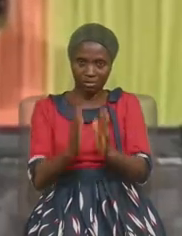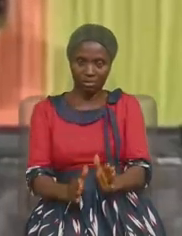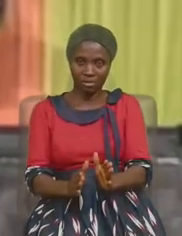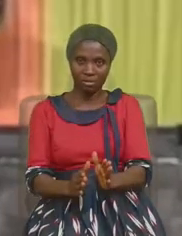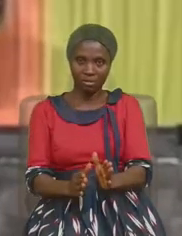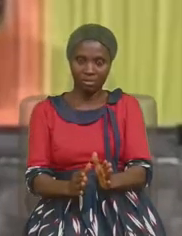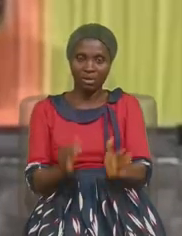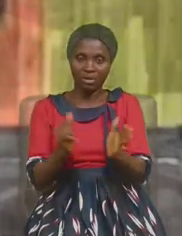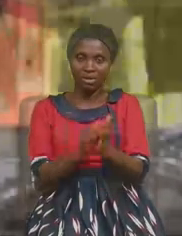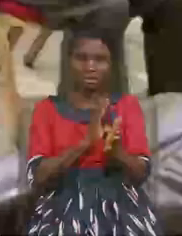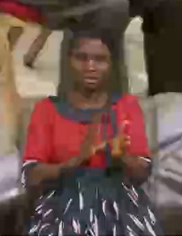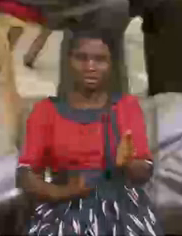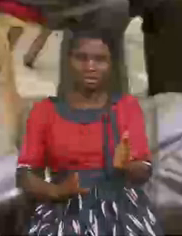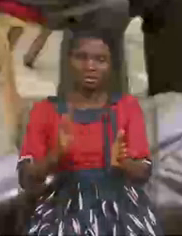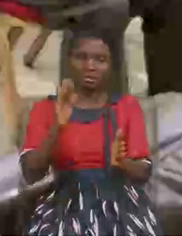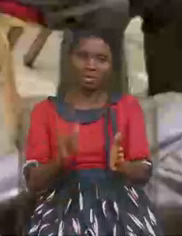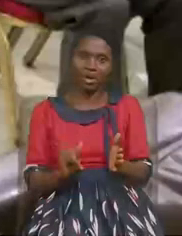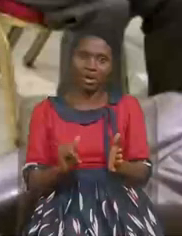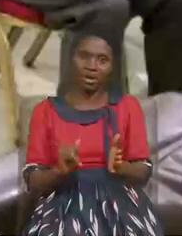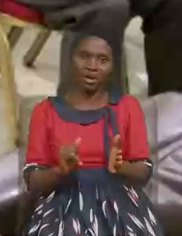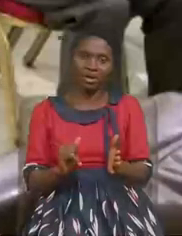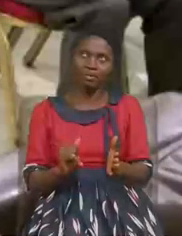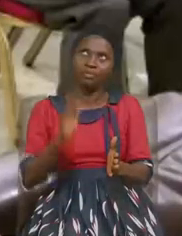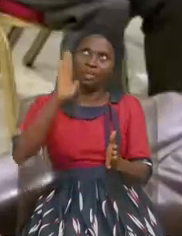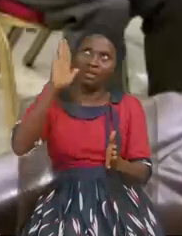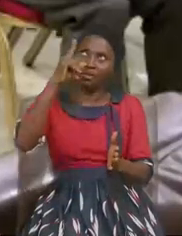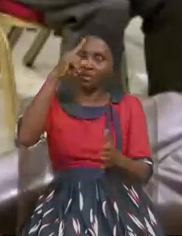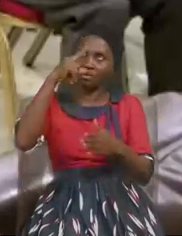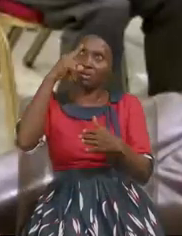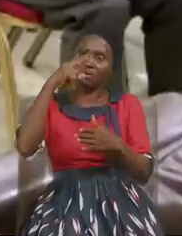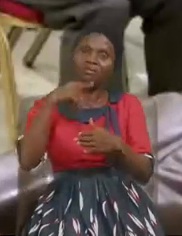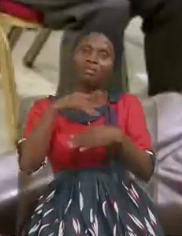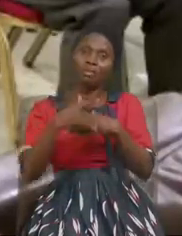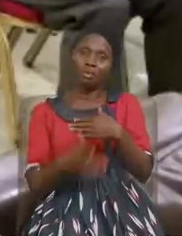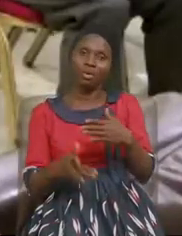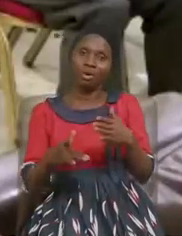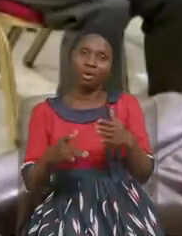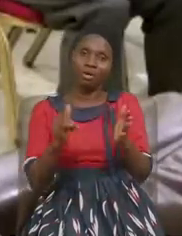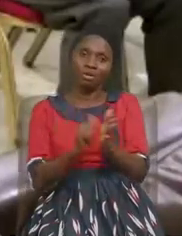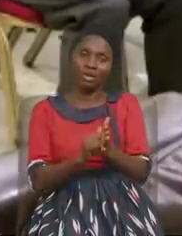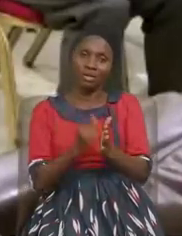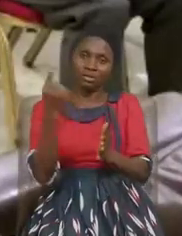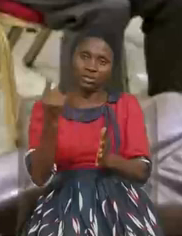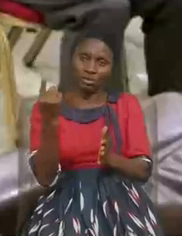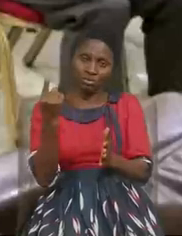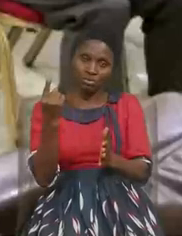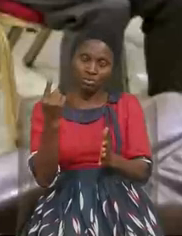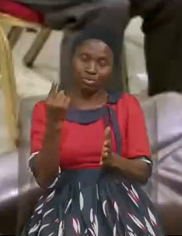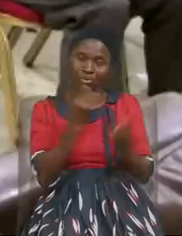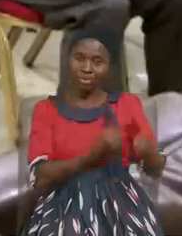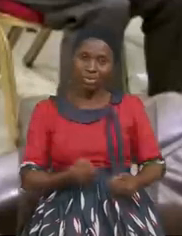Christ par son sang, Christ par ce sacrifice unique, acceptable au